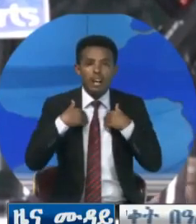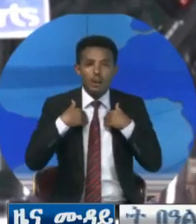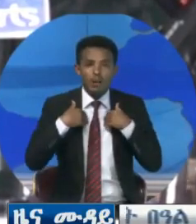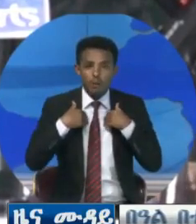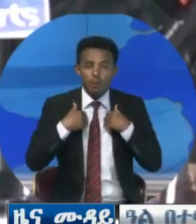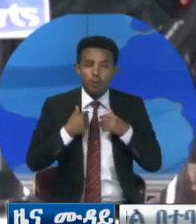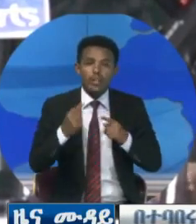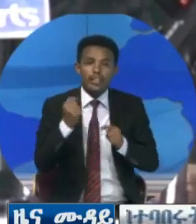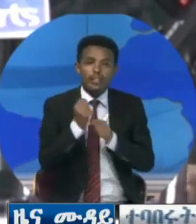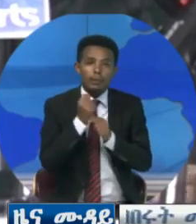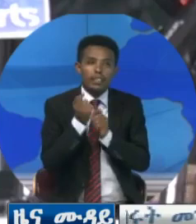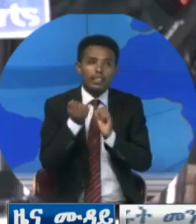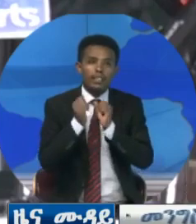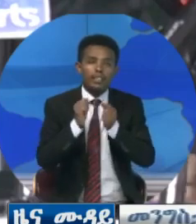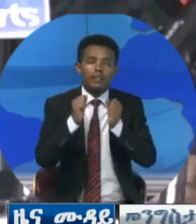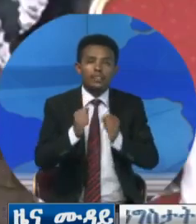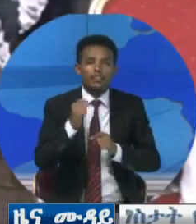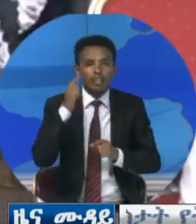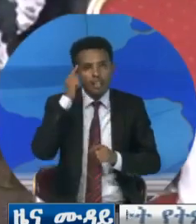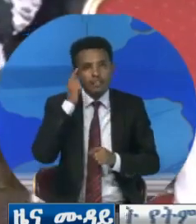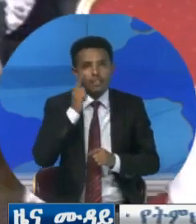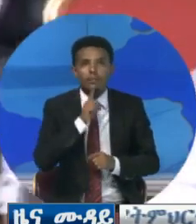ተግባር ሊቀየር የሚችል ሐሳብ ነው።